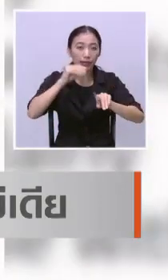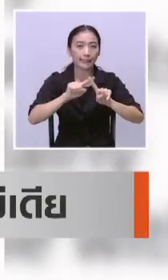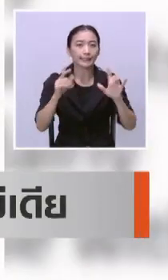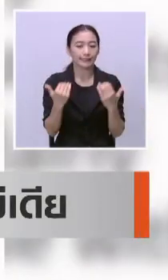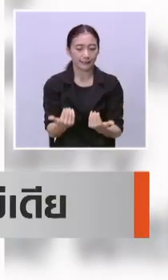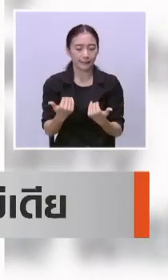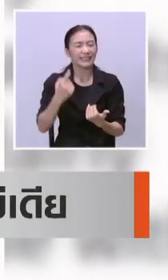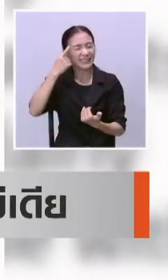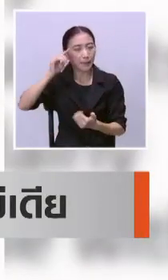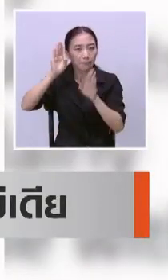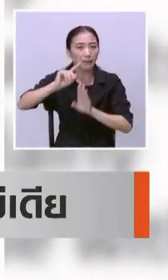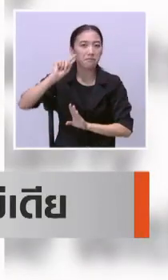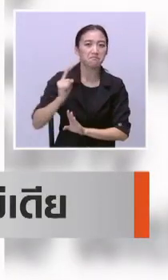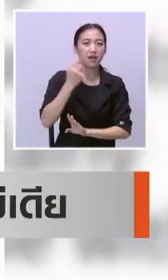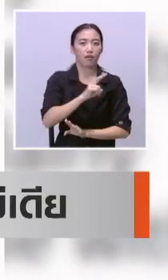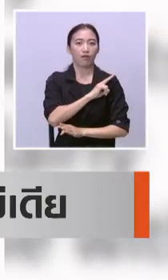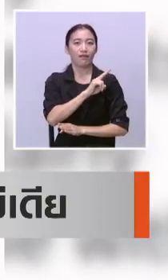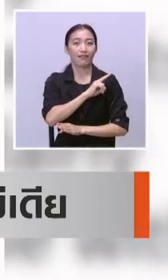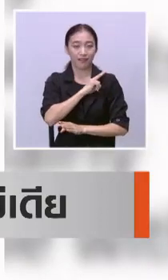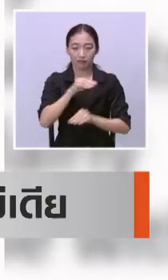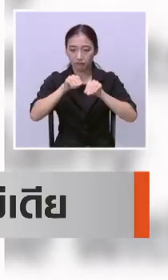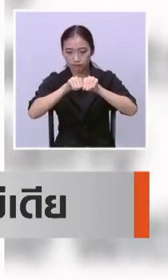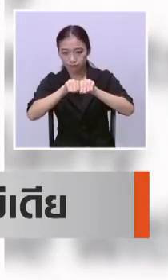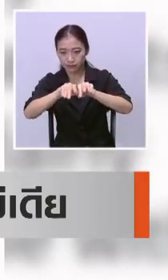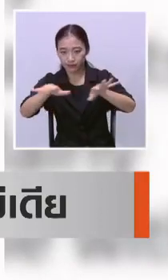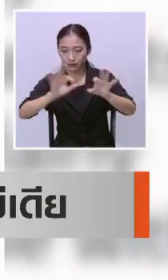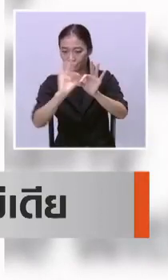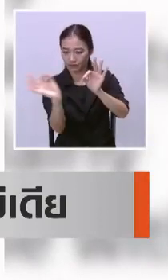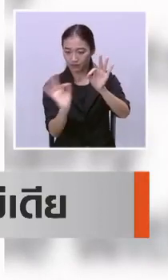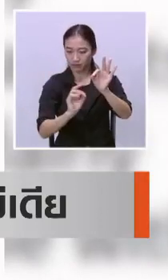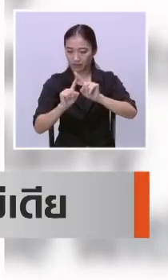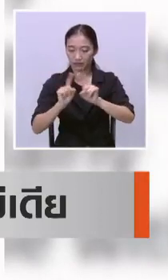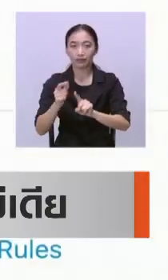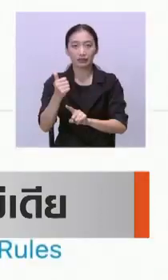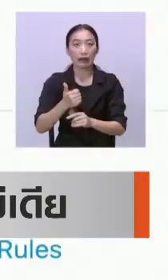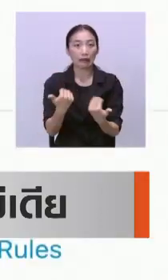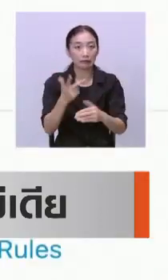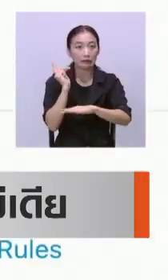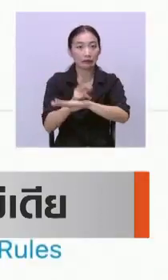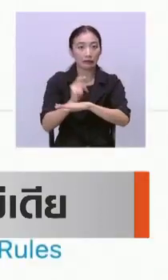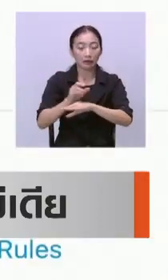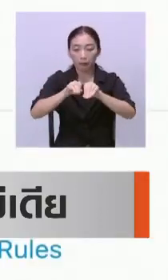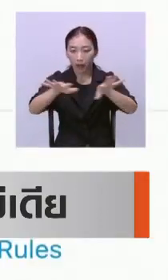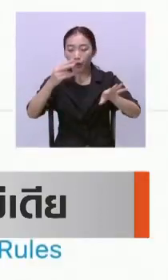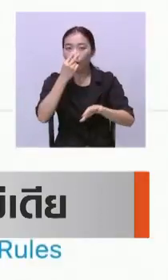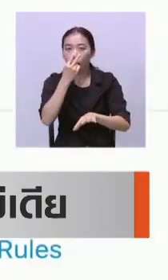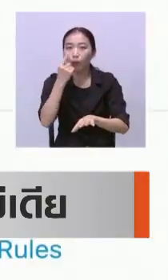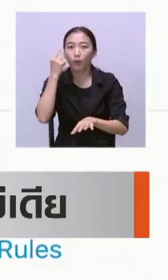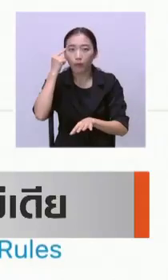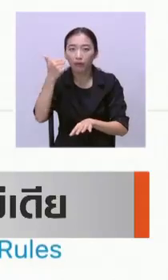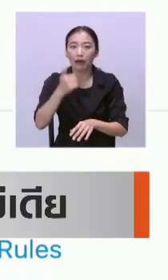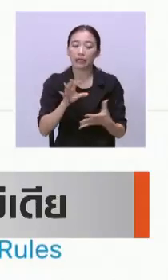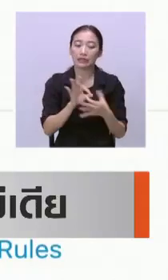นแพลตฟอร์มของเขาเองมันจะกลายเป็นเรื่องที่ร้อนแรงที่สุดบนโลกออนไลน์แล้วก็จะสามารถกำหนดนิยามใหม่ของเกม